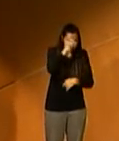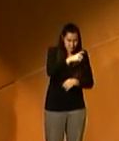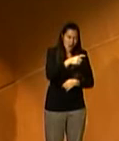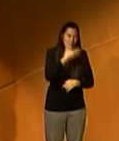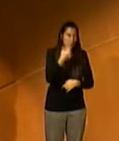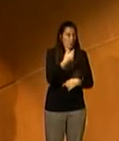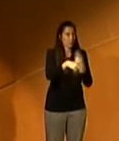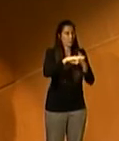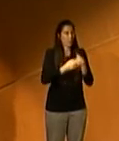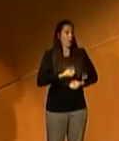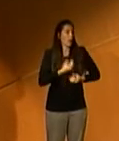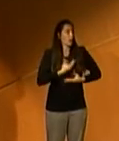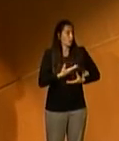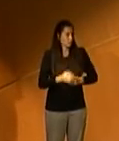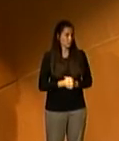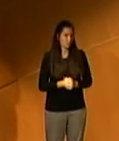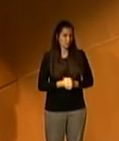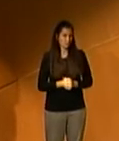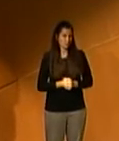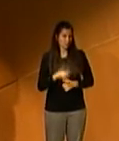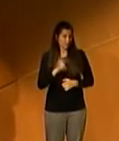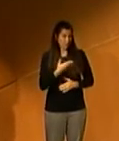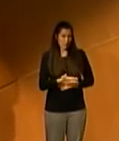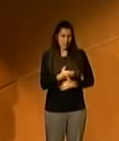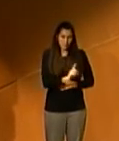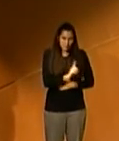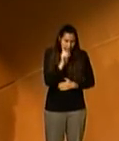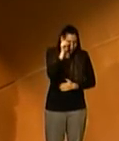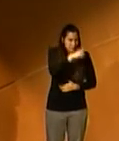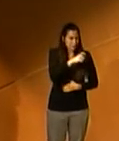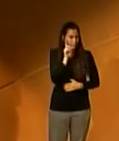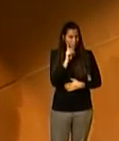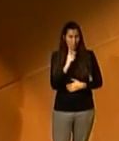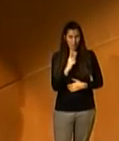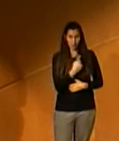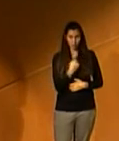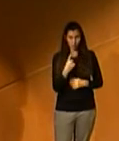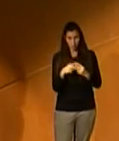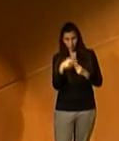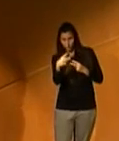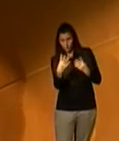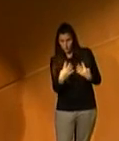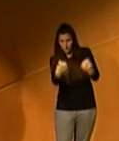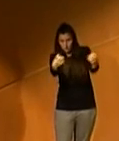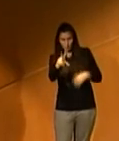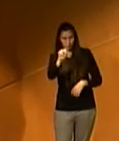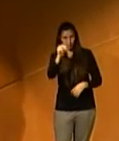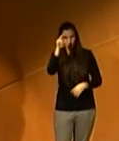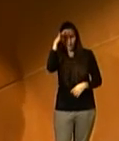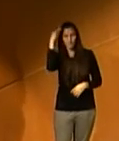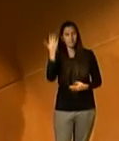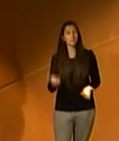être, qui est très difficile puisque ils sont seuls face à 30 élèves au moment